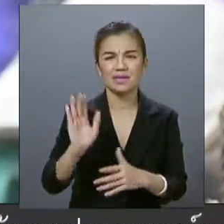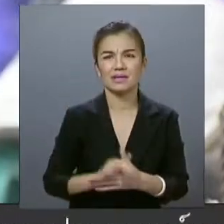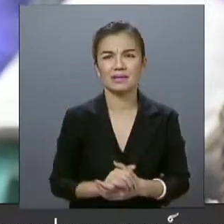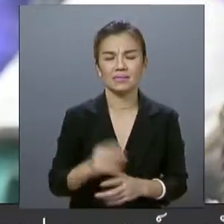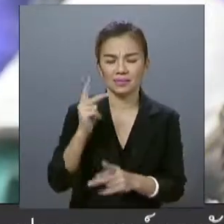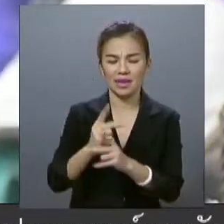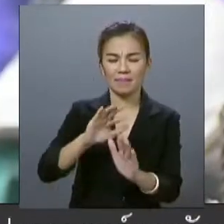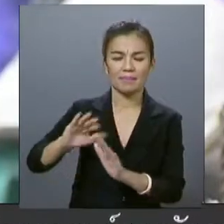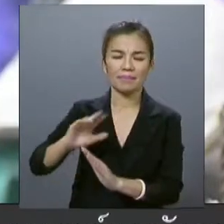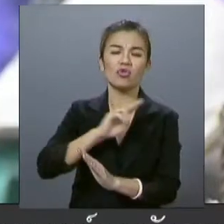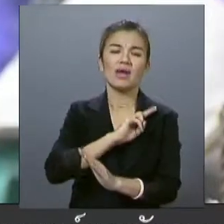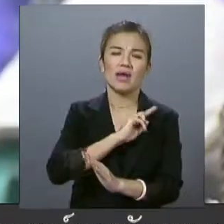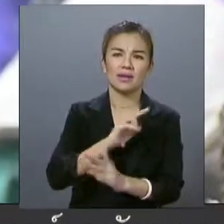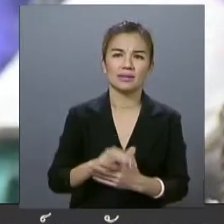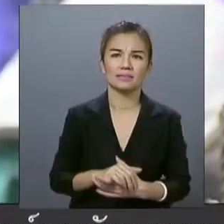ขายให้เขาเอง